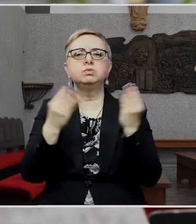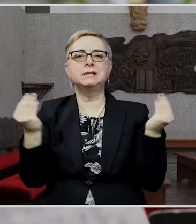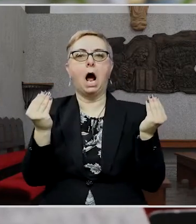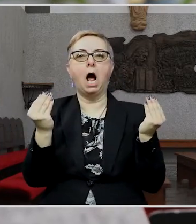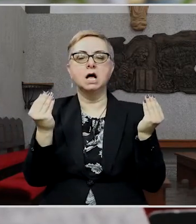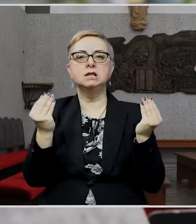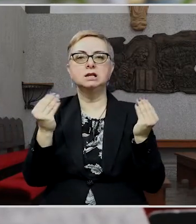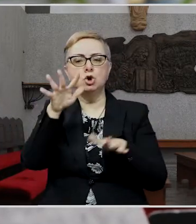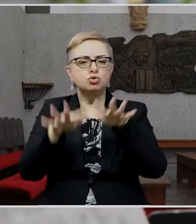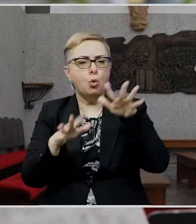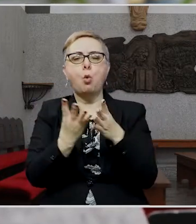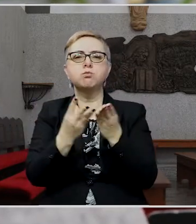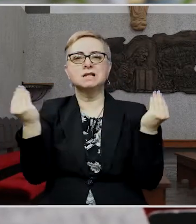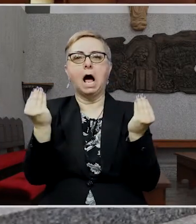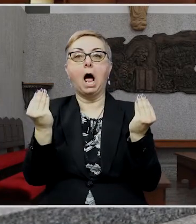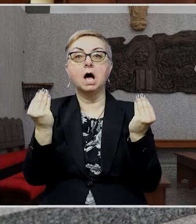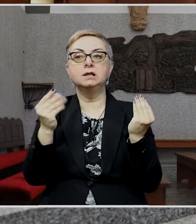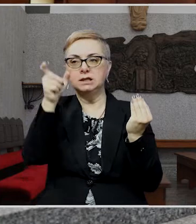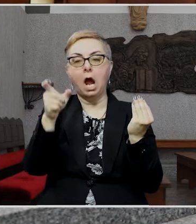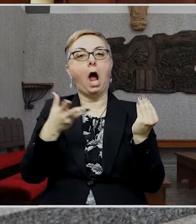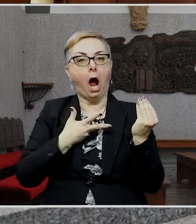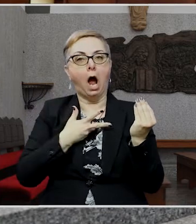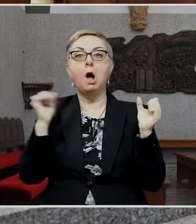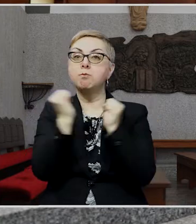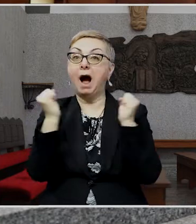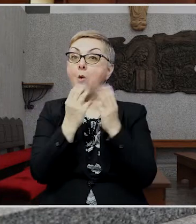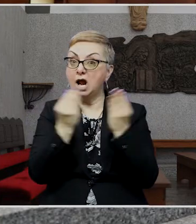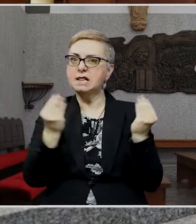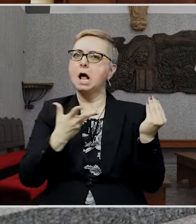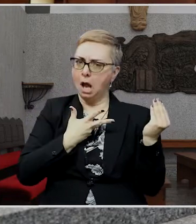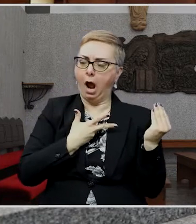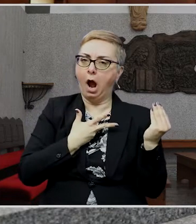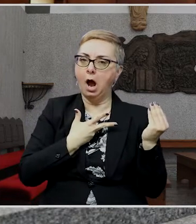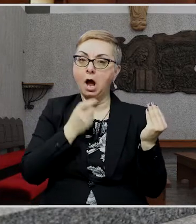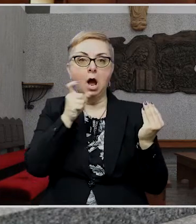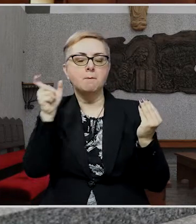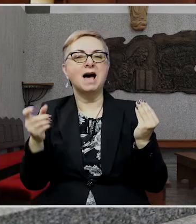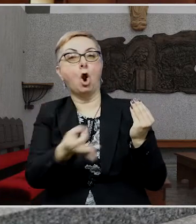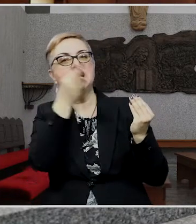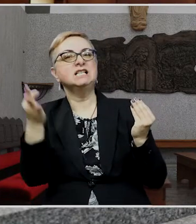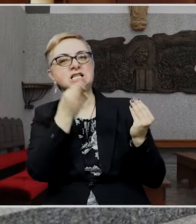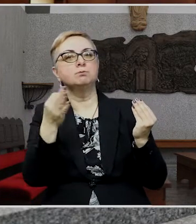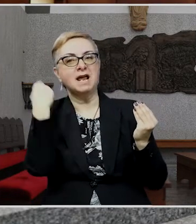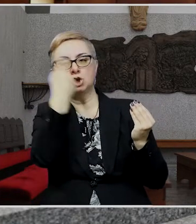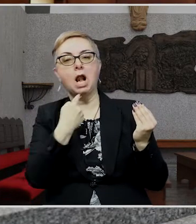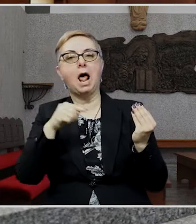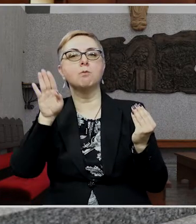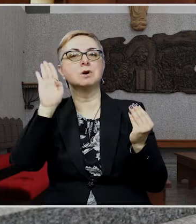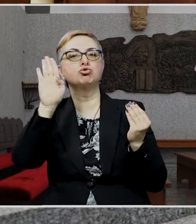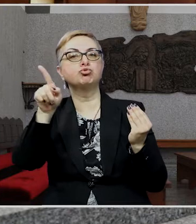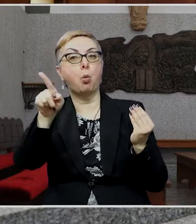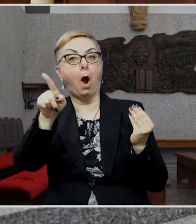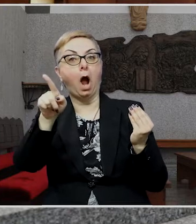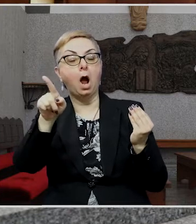tante obiezioni tante paure è la parola che fiorisce più spesso sulle labbra di